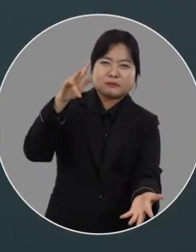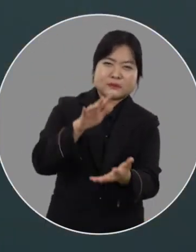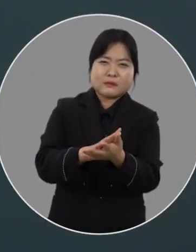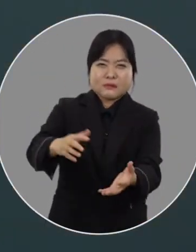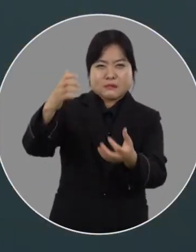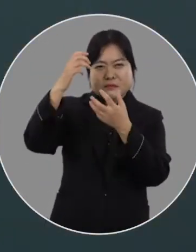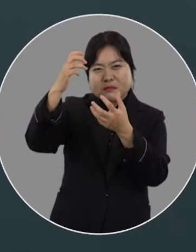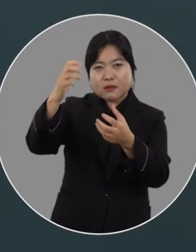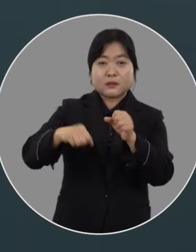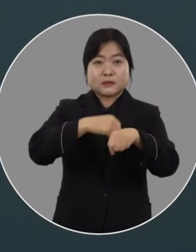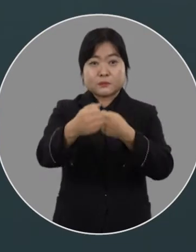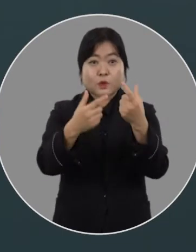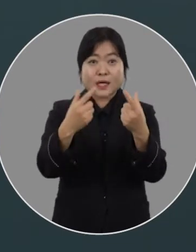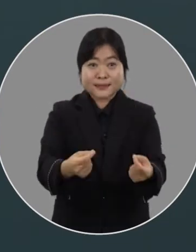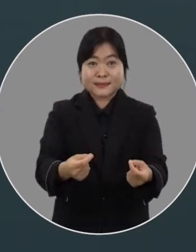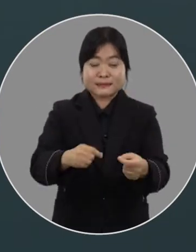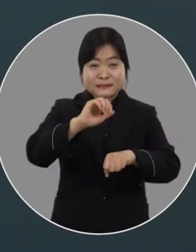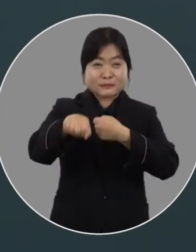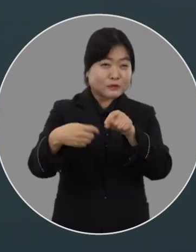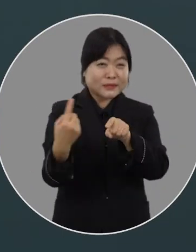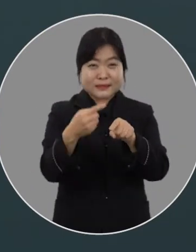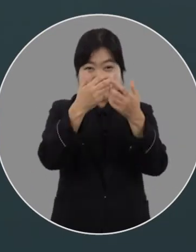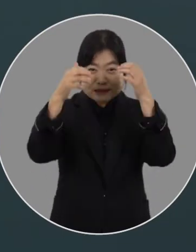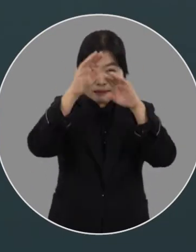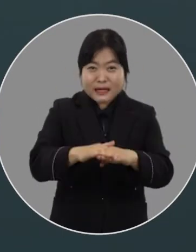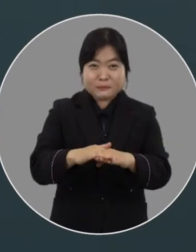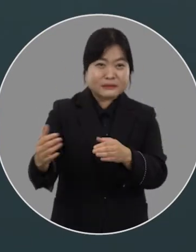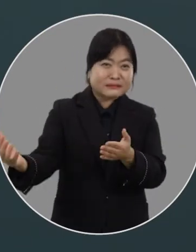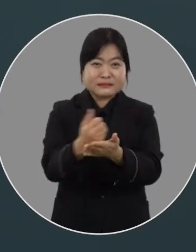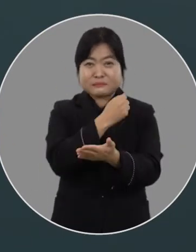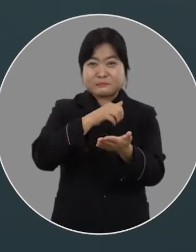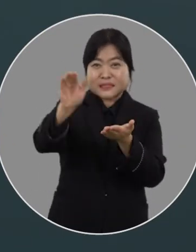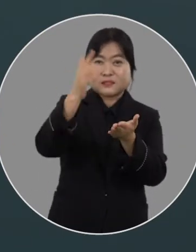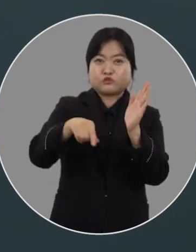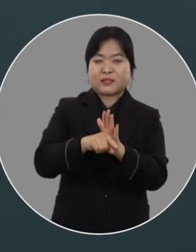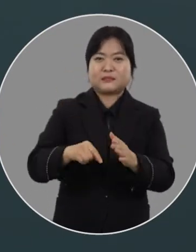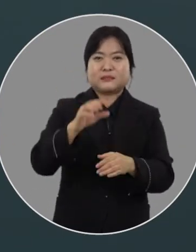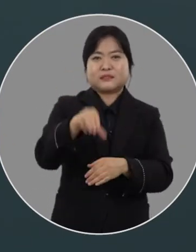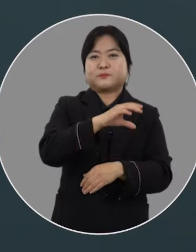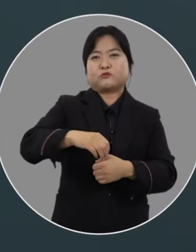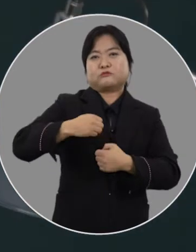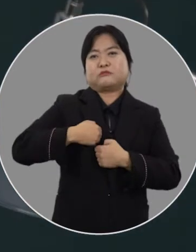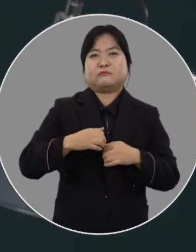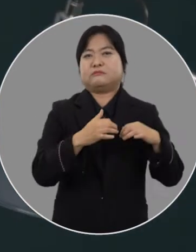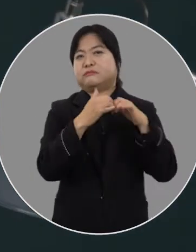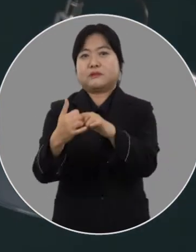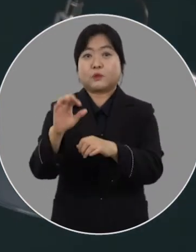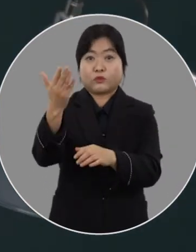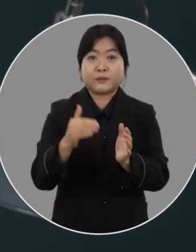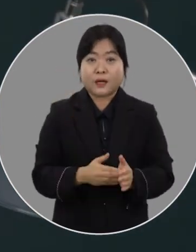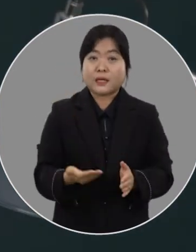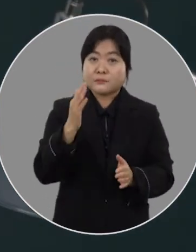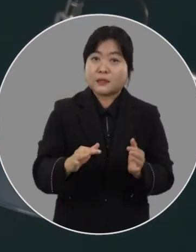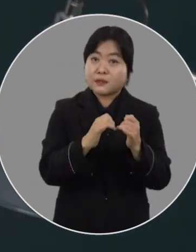함께 짐승 같은 이슬람들을 갖다가 사로잡기 위한 십자군 전쟁으로 나아가게 되었던 것이죠.